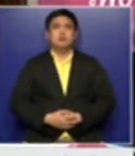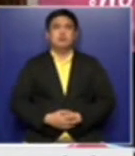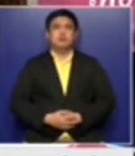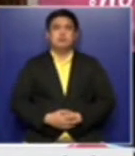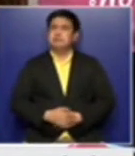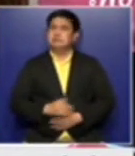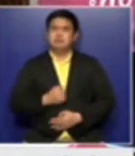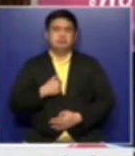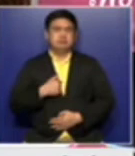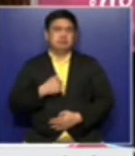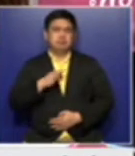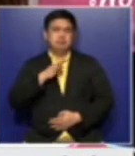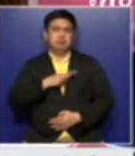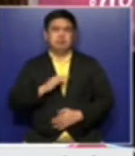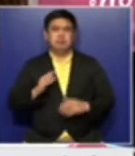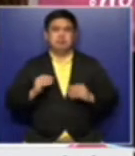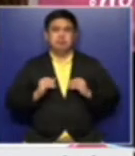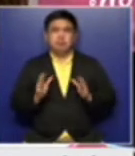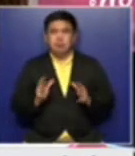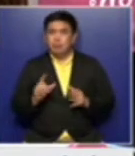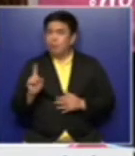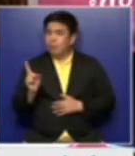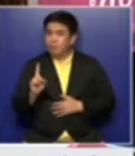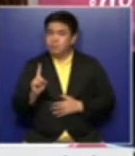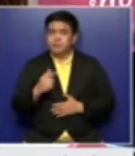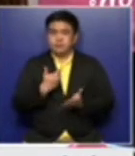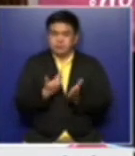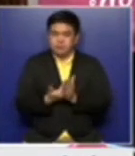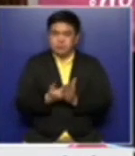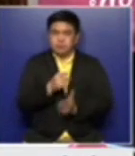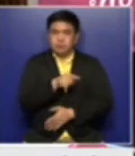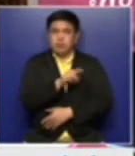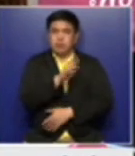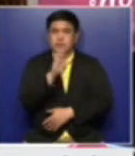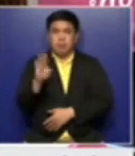ไม่เห็นด้วยกับร่างงบประมาณรายจ่ายประจำปี